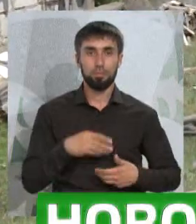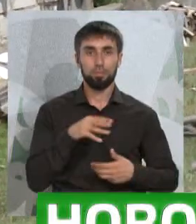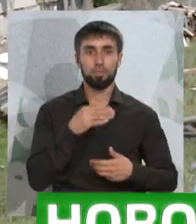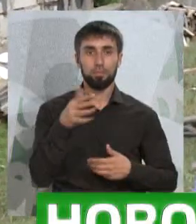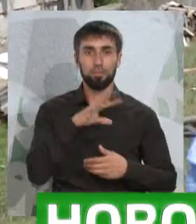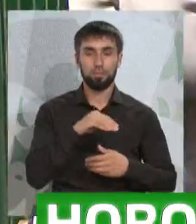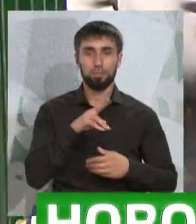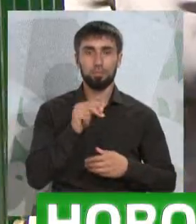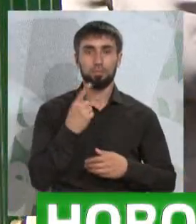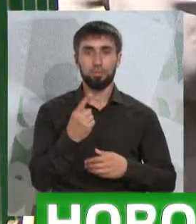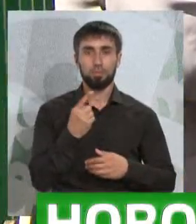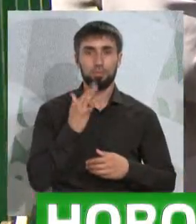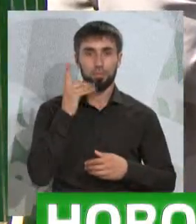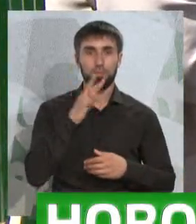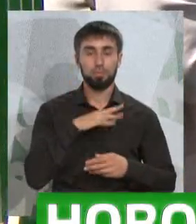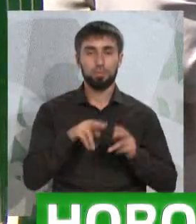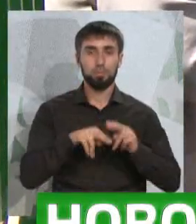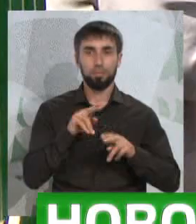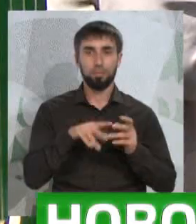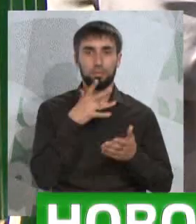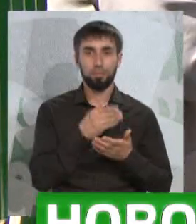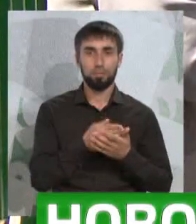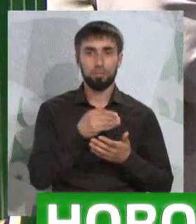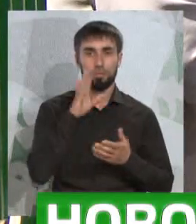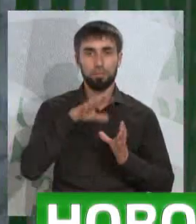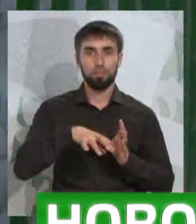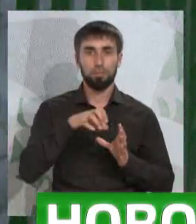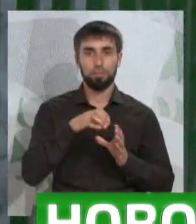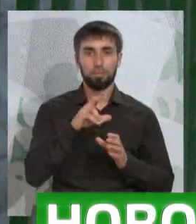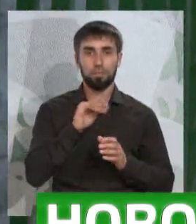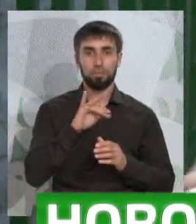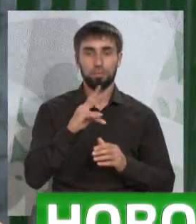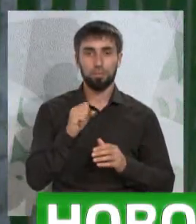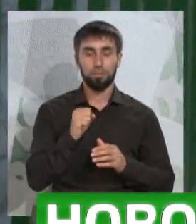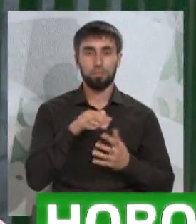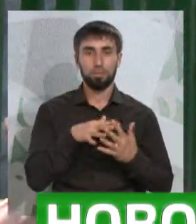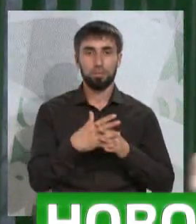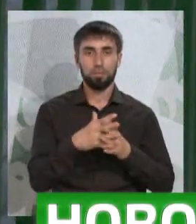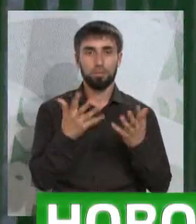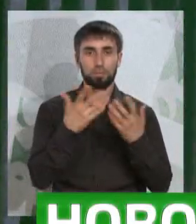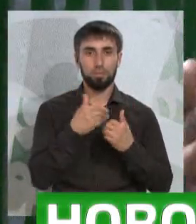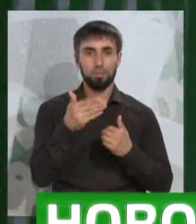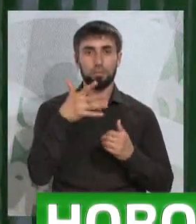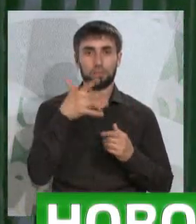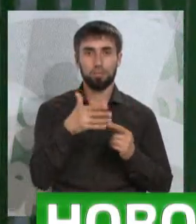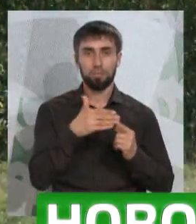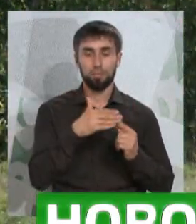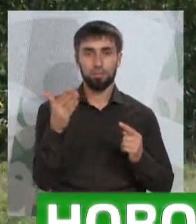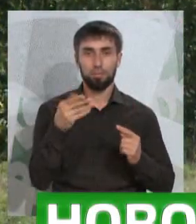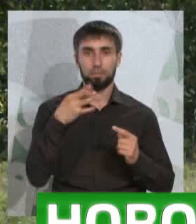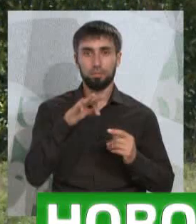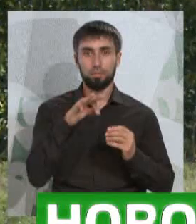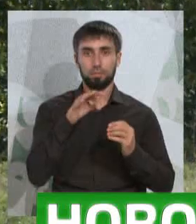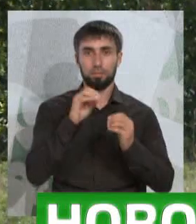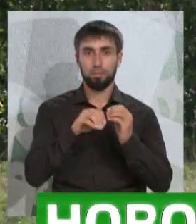муниципалитета все как один мечтают о строительстве собственной скважины на территории села. Ведь численность населения с 5 тысяч возросла до